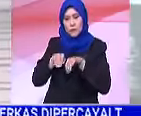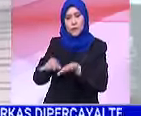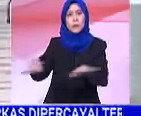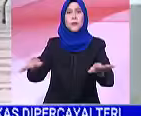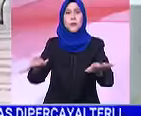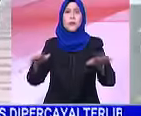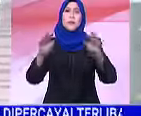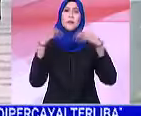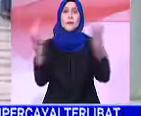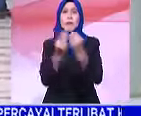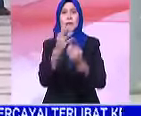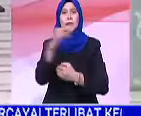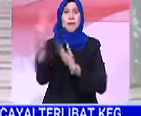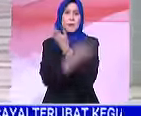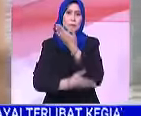serta negara.